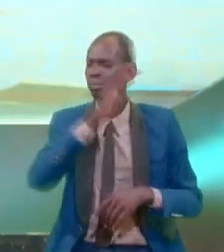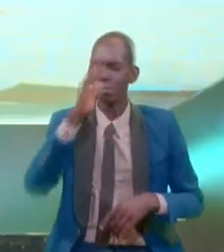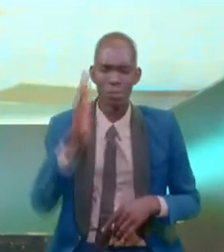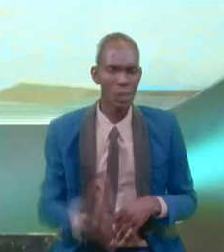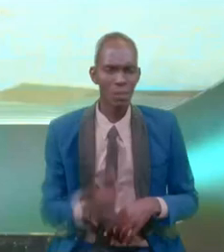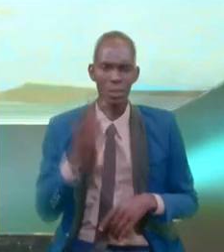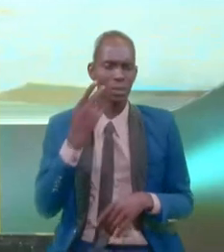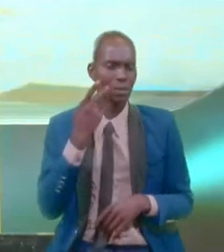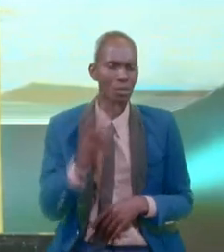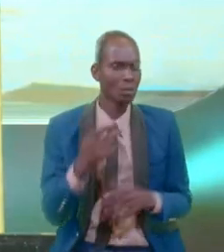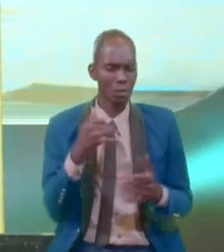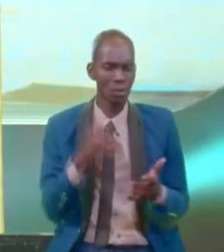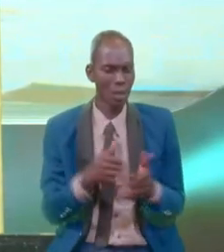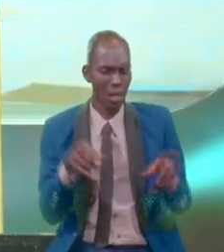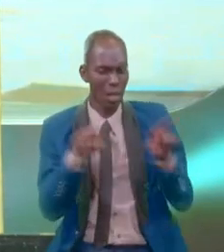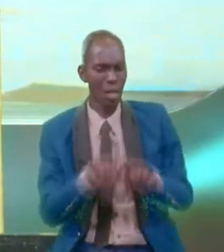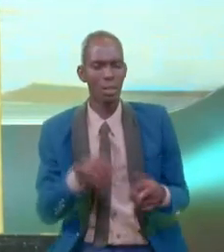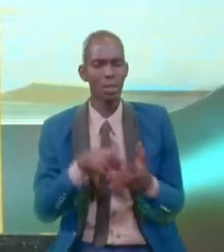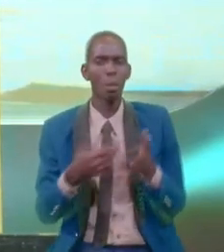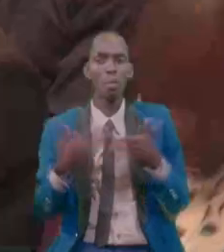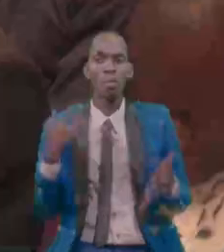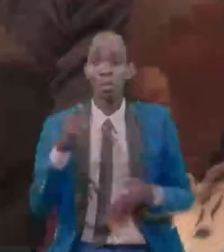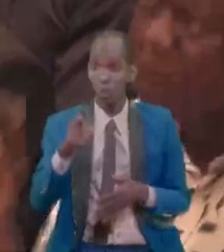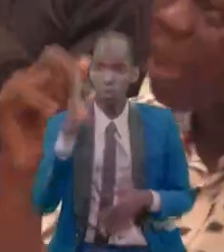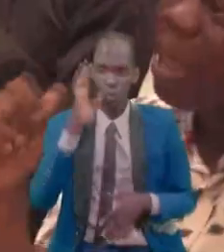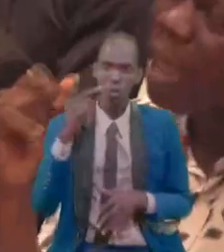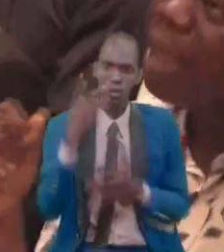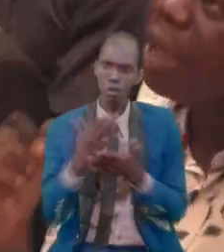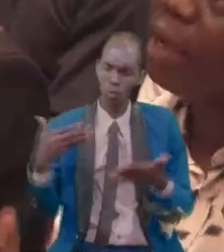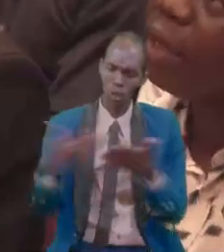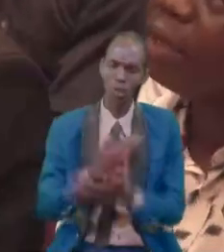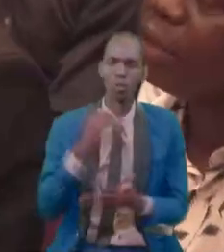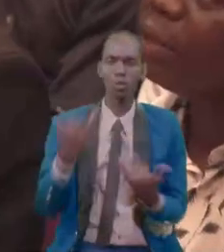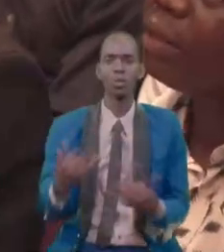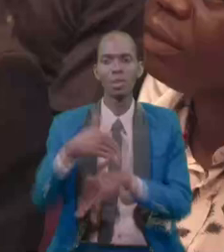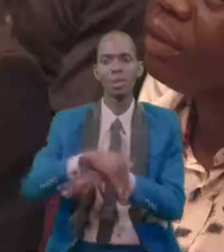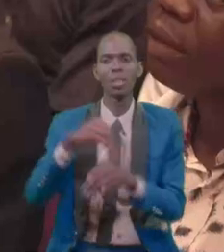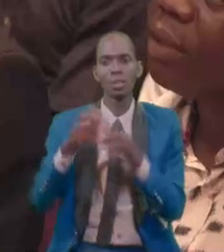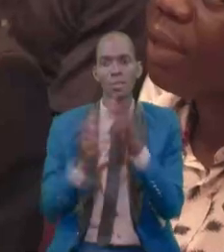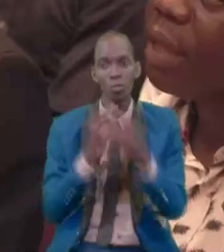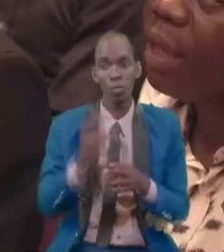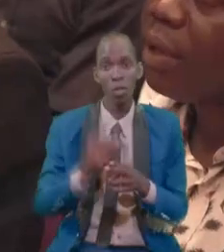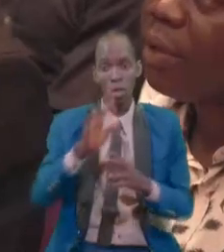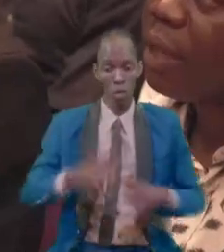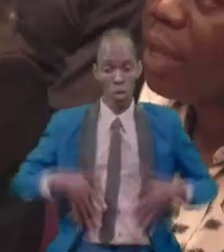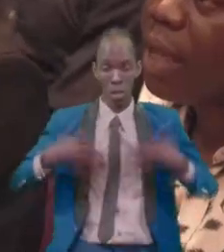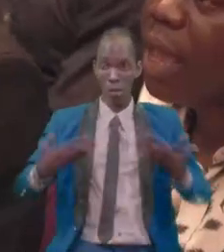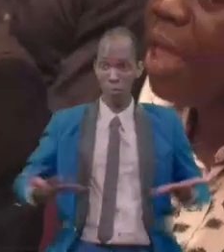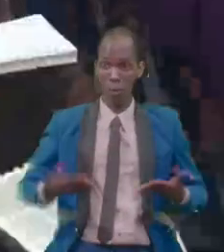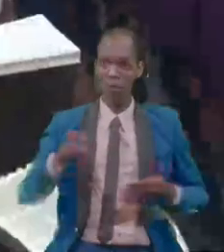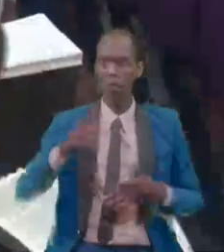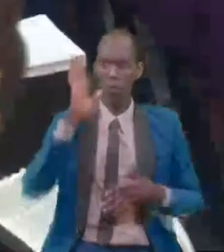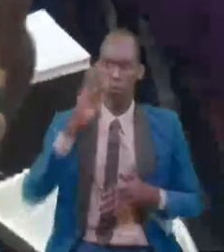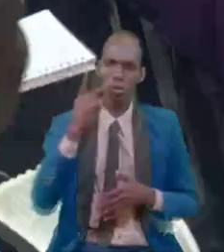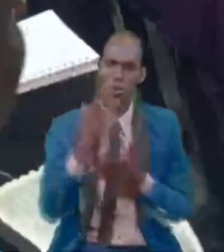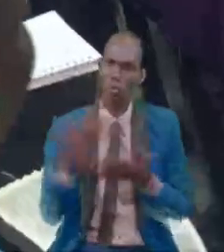n'avons jamais rien vu de pareil. » Vous verrez quelque chose de nouveau ce soir. Votre vie là-bas, vous verrez quelque chose